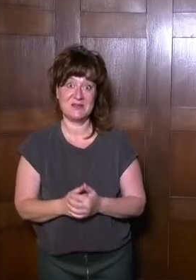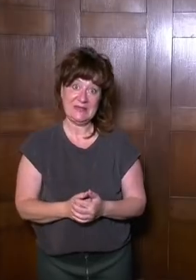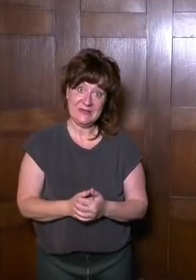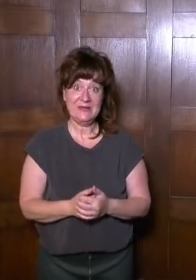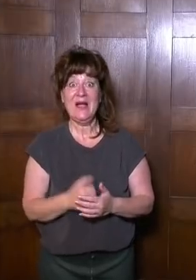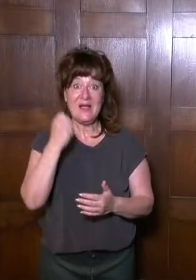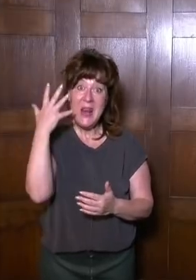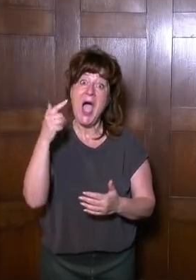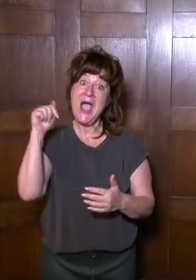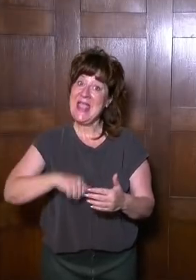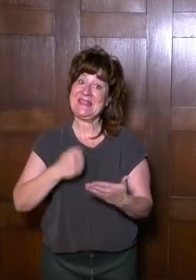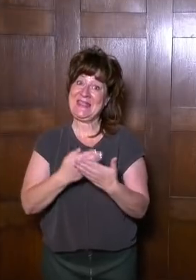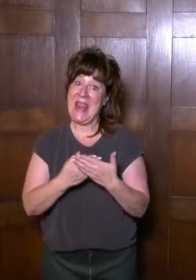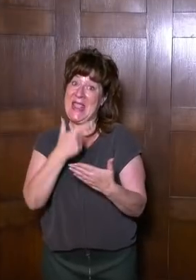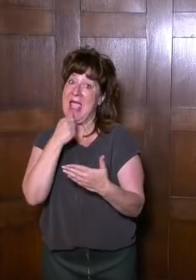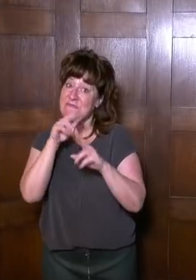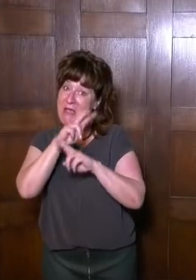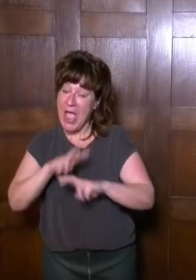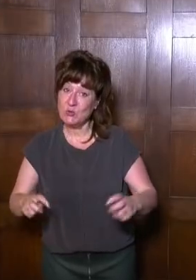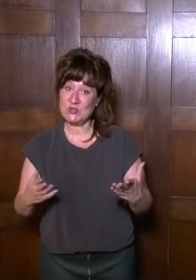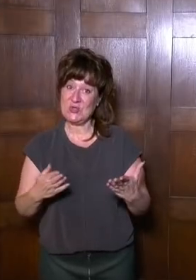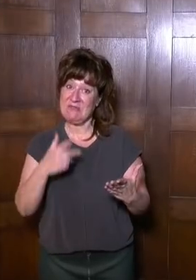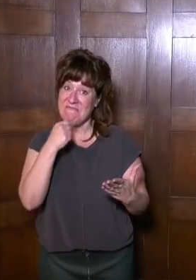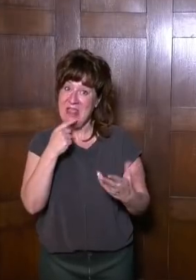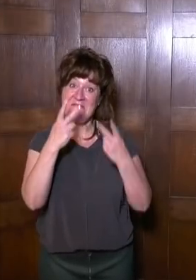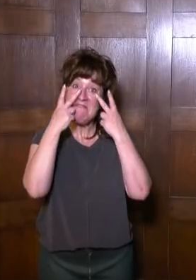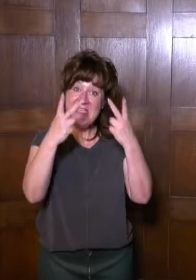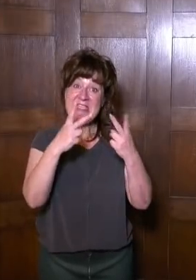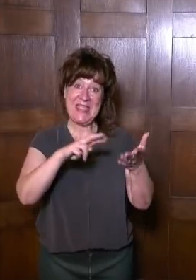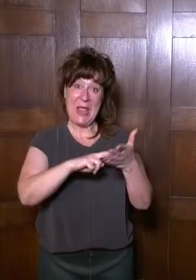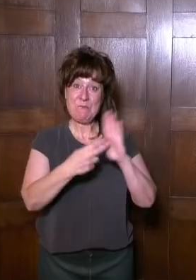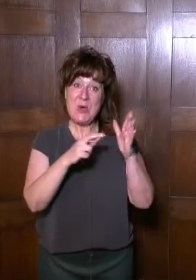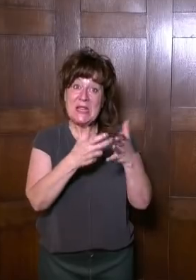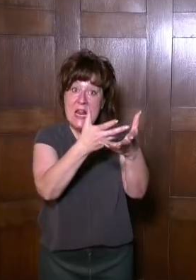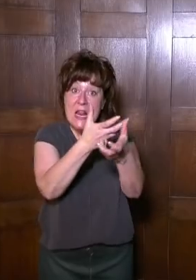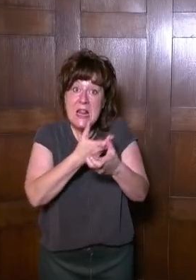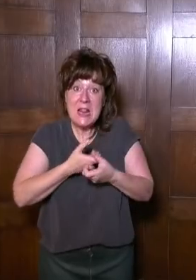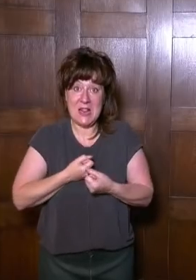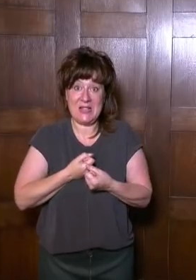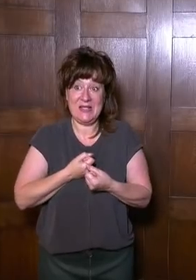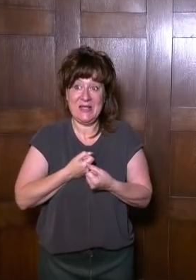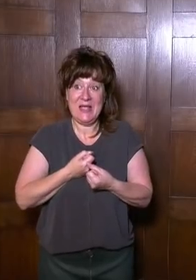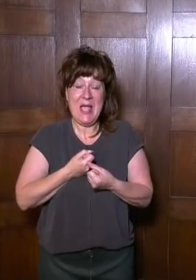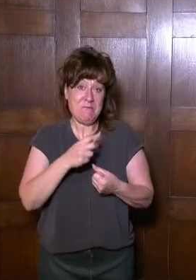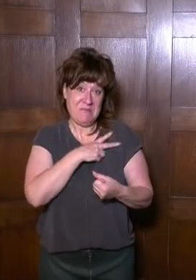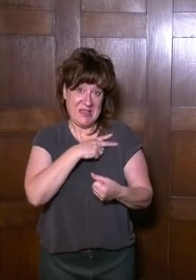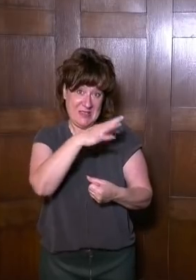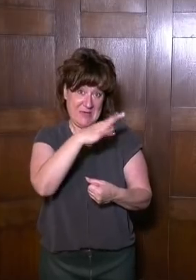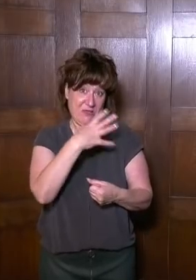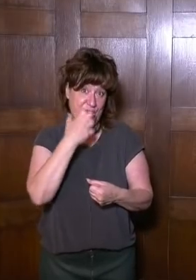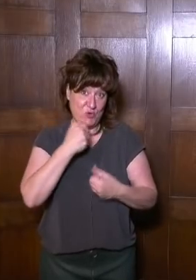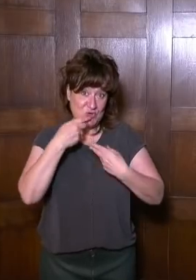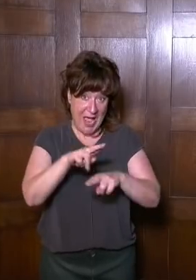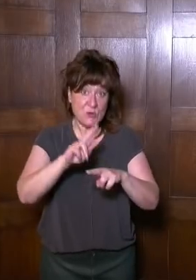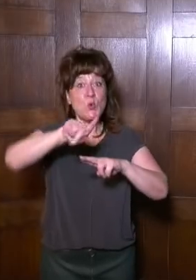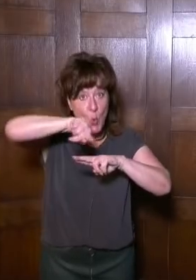Gelegenheit auszunutzen, um dann einen hochrangigen Politiker zu sich zu ziehen. Vielleicht wollen Sie noch antworten, Herr Ministerpräsident, und dann